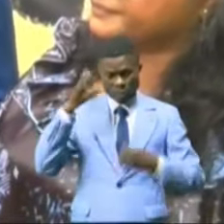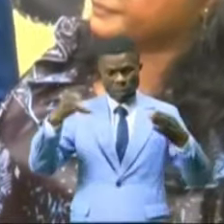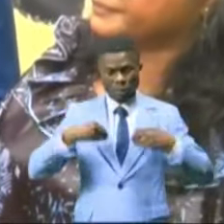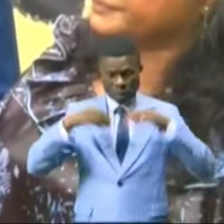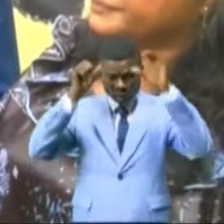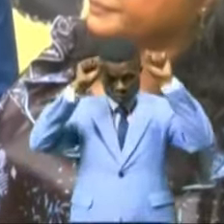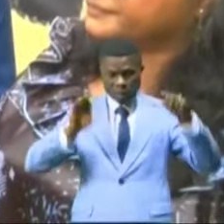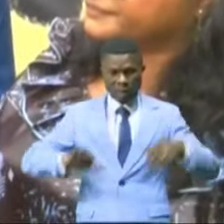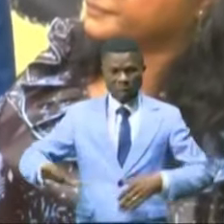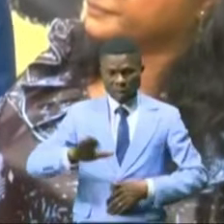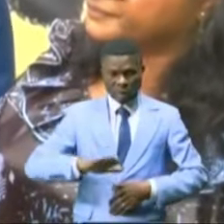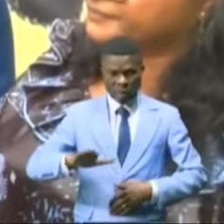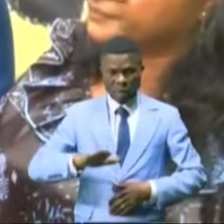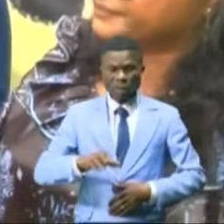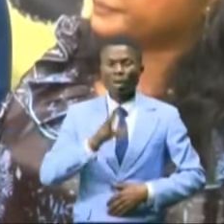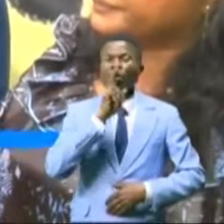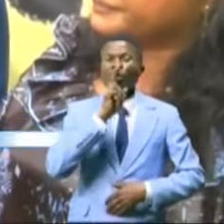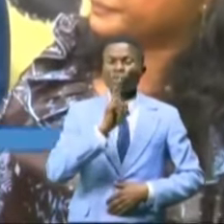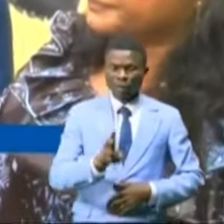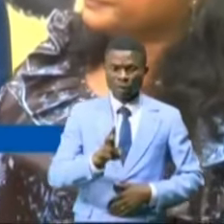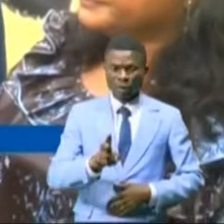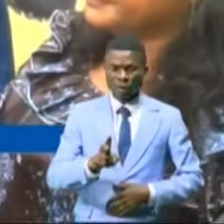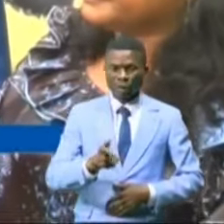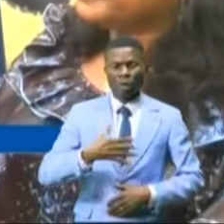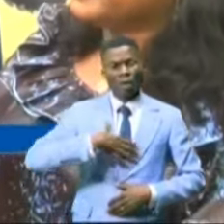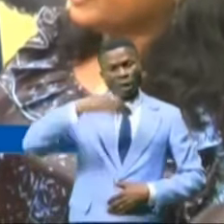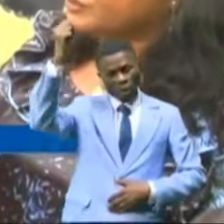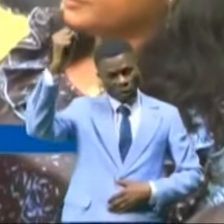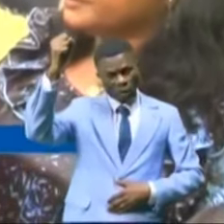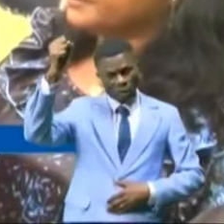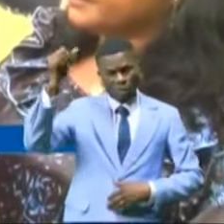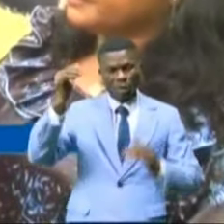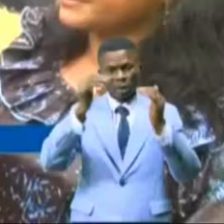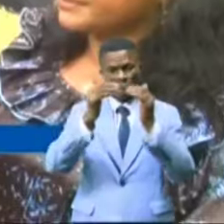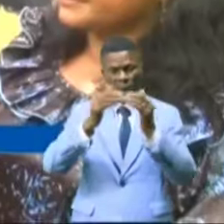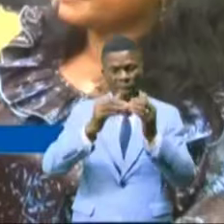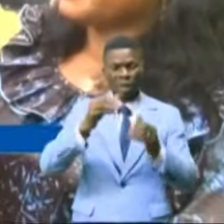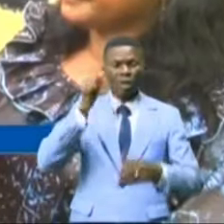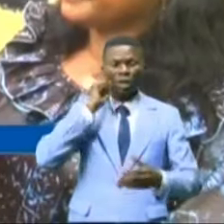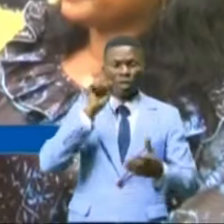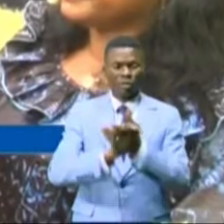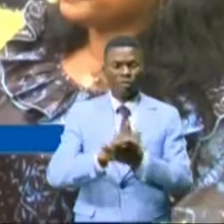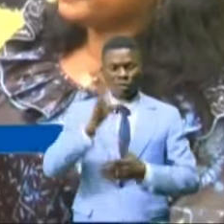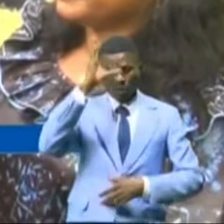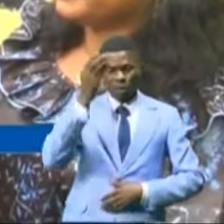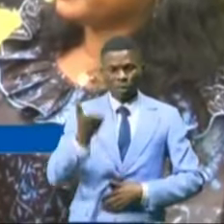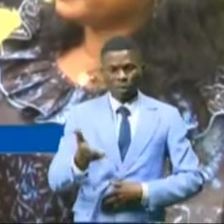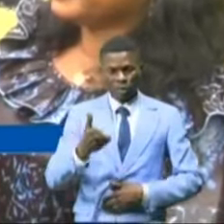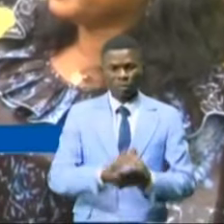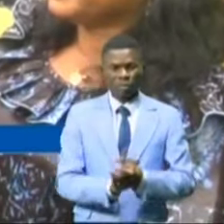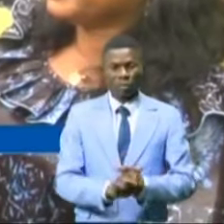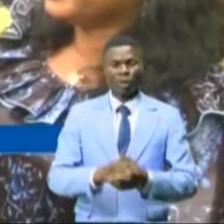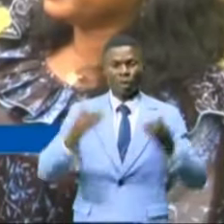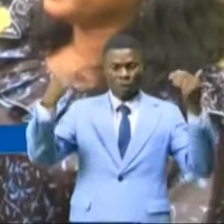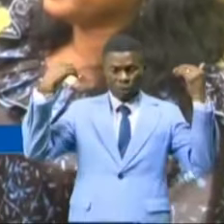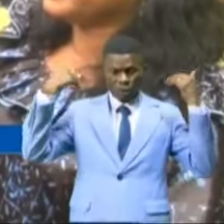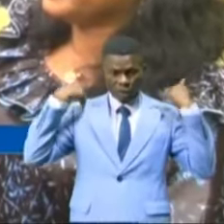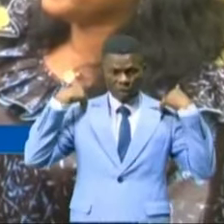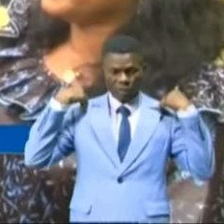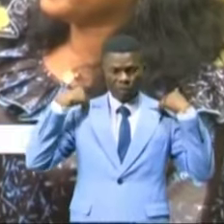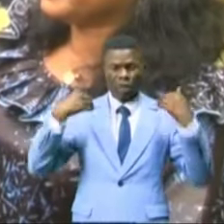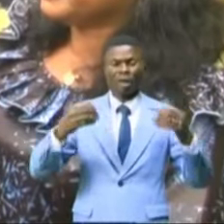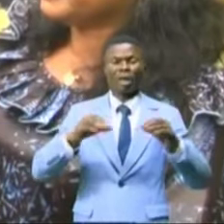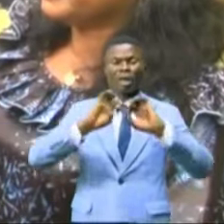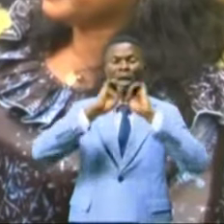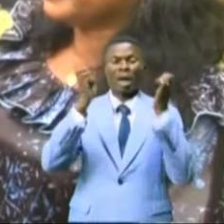président de la République est réellement le champion de la masculinité positive. femme à la tête d'un grand établissement public